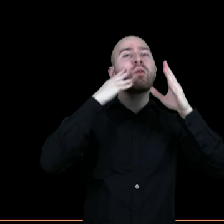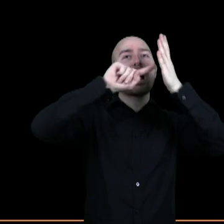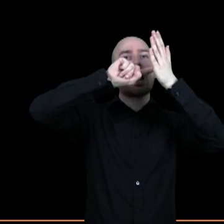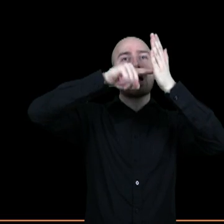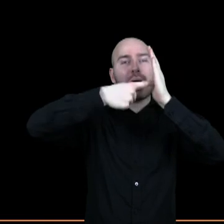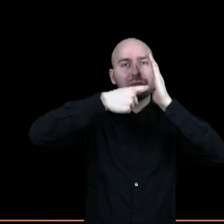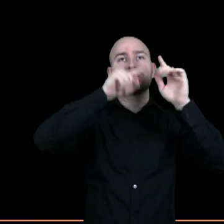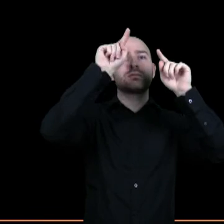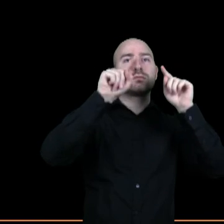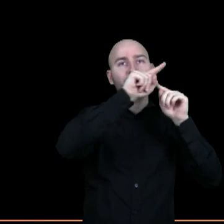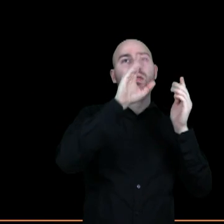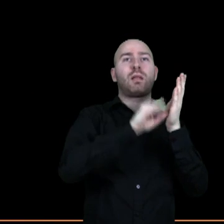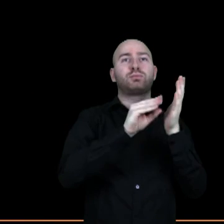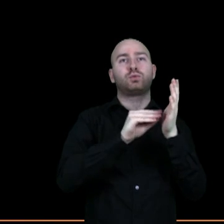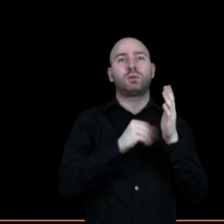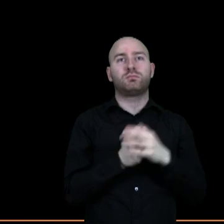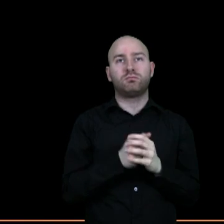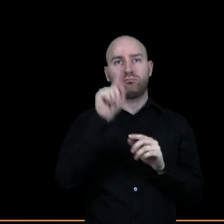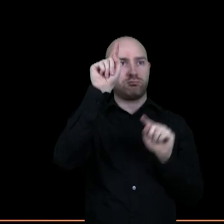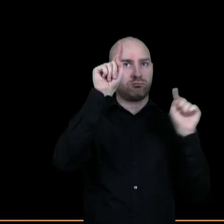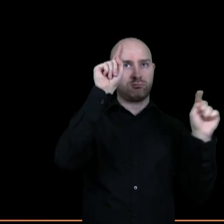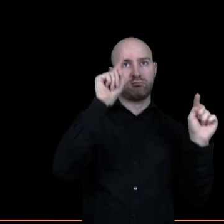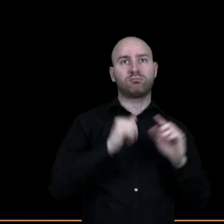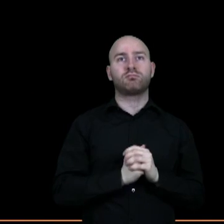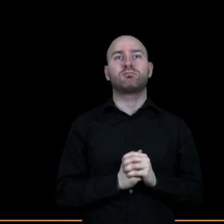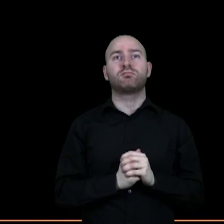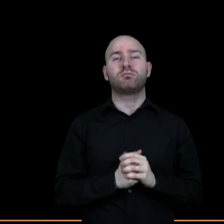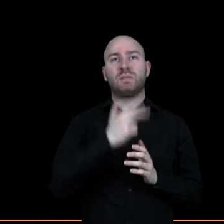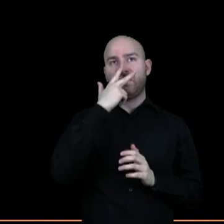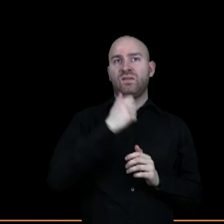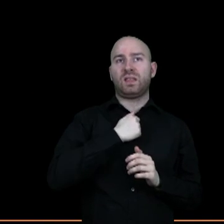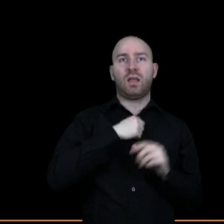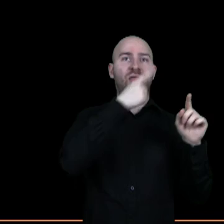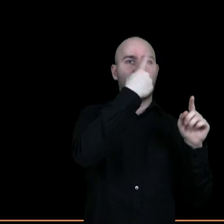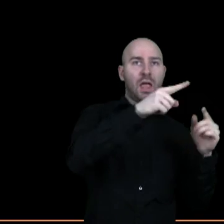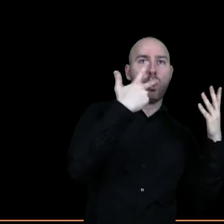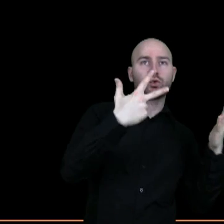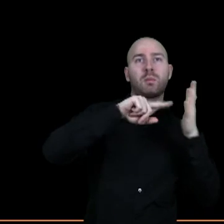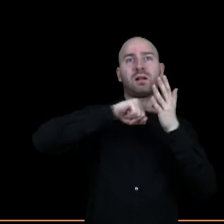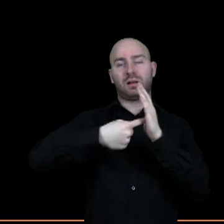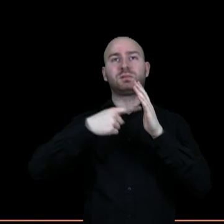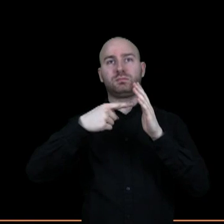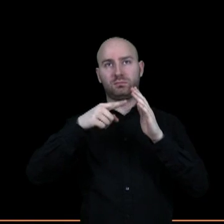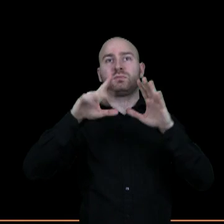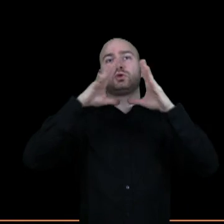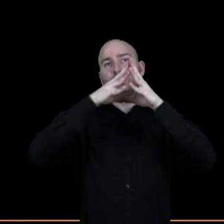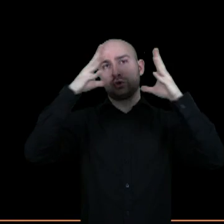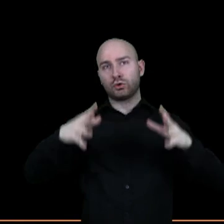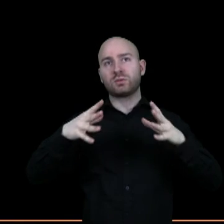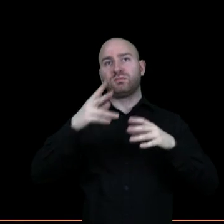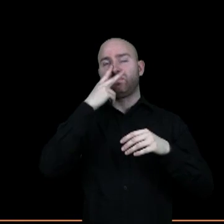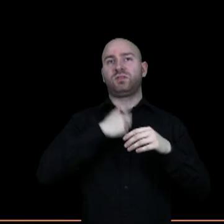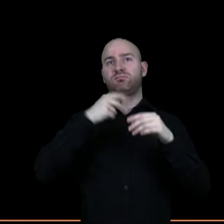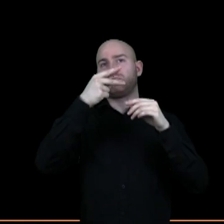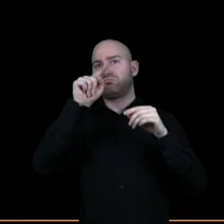10 tysięcy dolarów razy pole leżące 3 pola na lewo. Dlatego tu mamy 10 tysięcy razy D8,